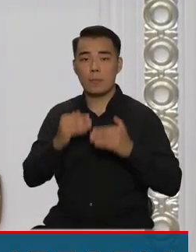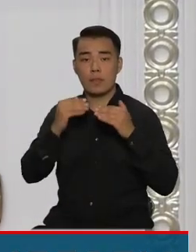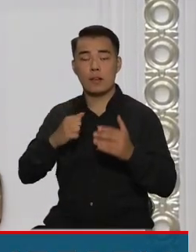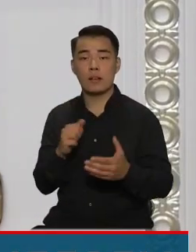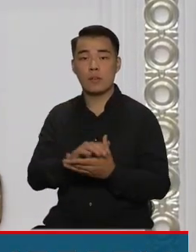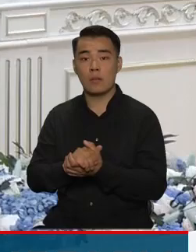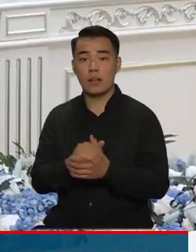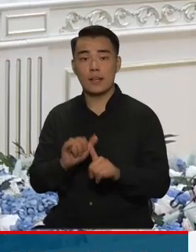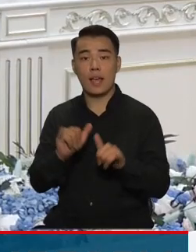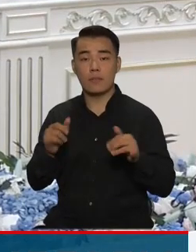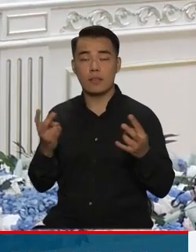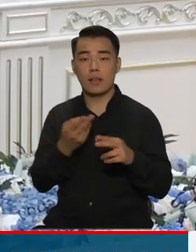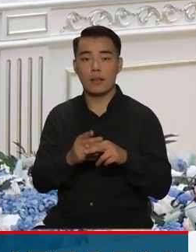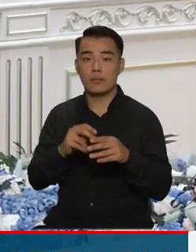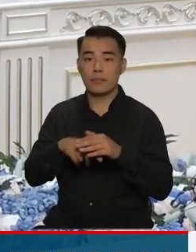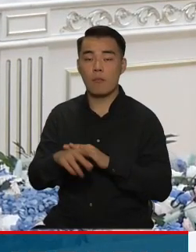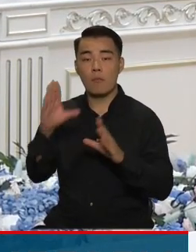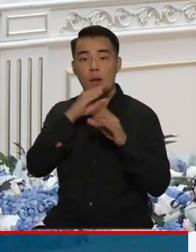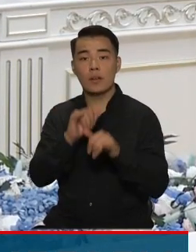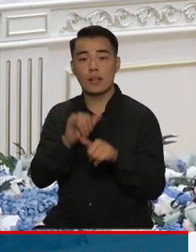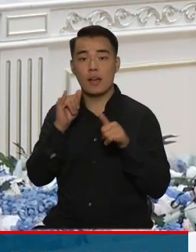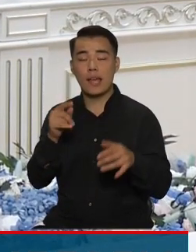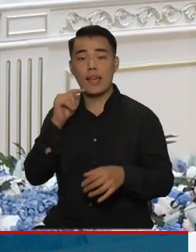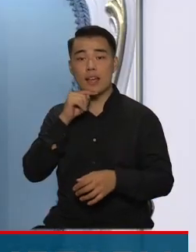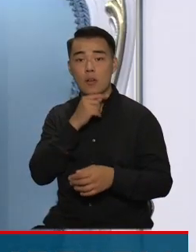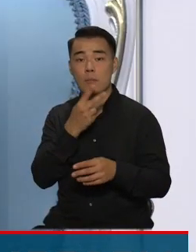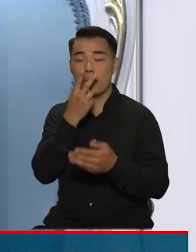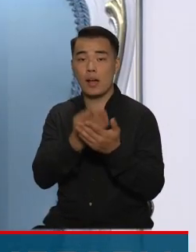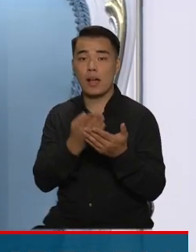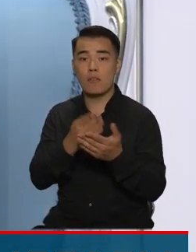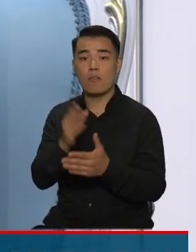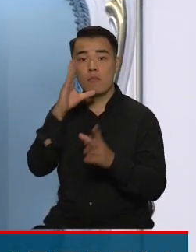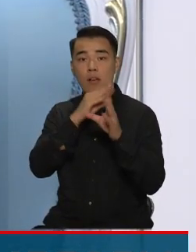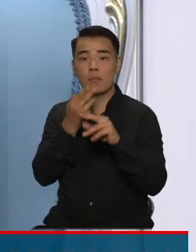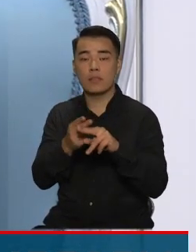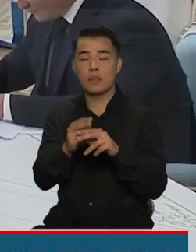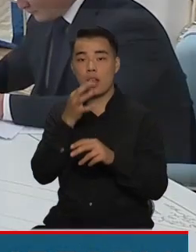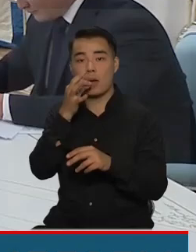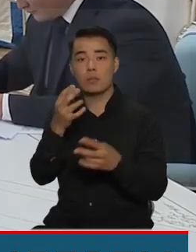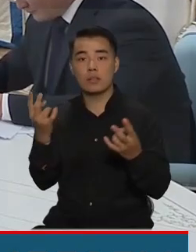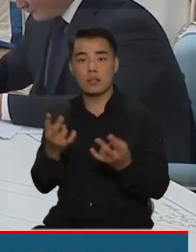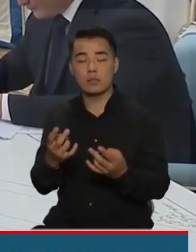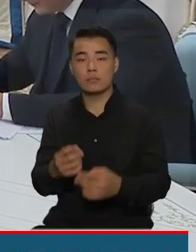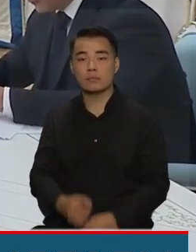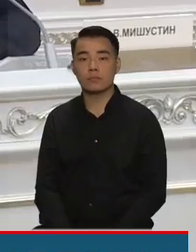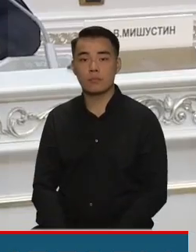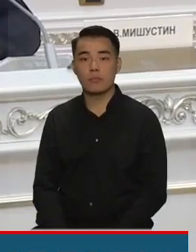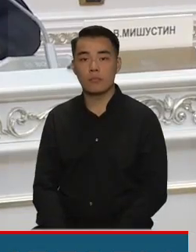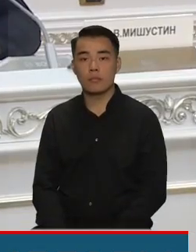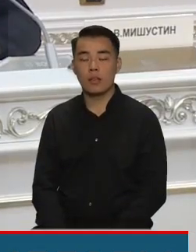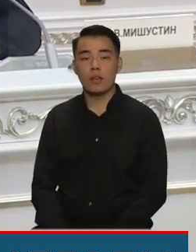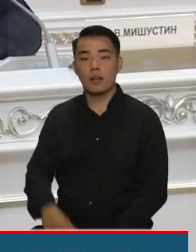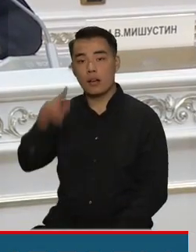керек. Интеграциялық ұйымның игілігін көру үшін экономикалық әлеуетінің мүмкіндігін жіті ескерген жөн. Казахстан считает, что